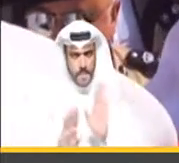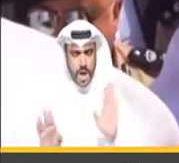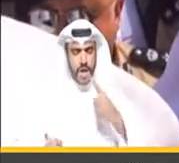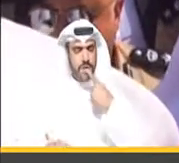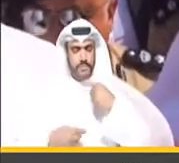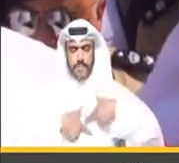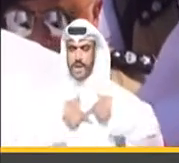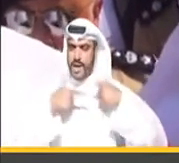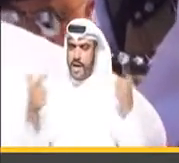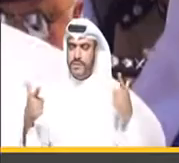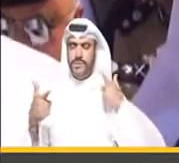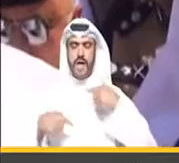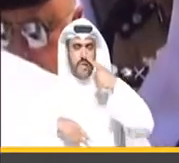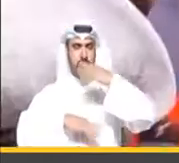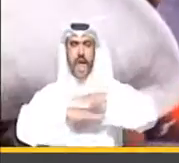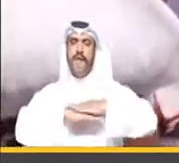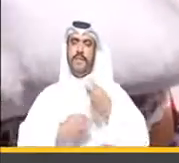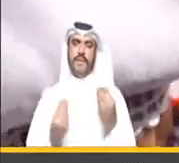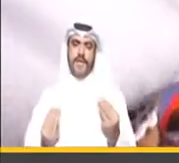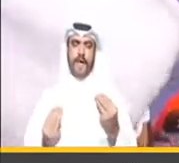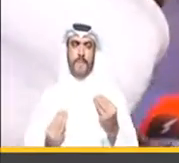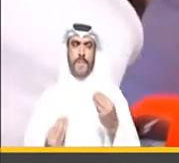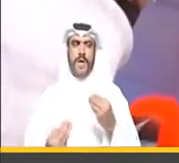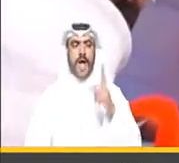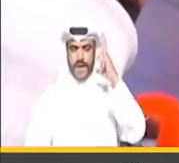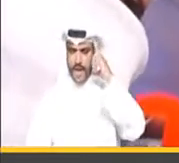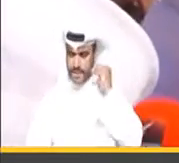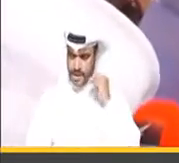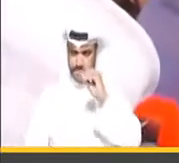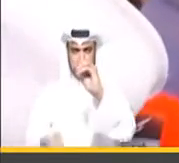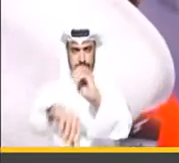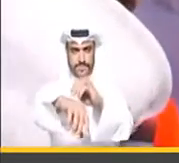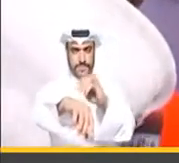ظل قيادتنا السياسية. طلبنا لجعل